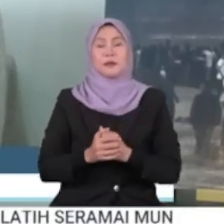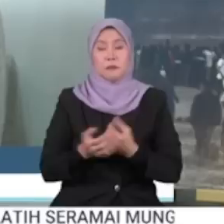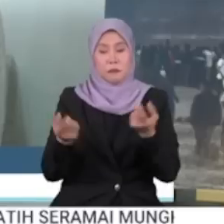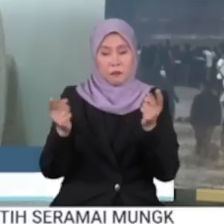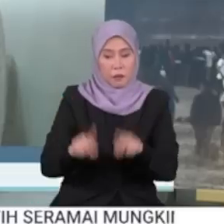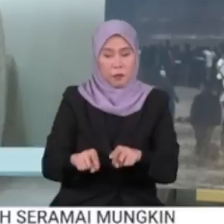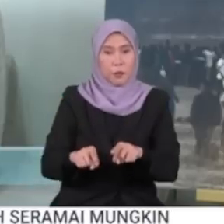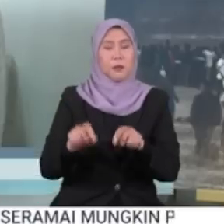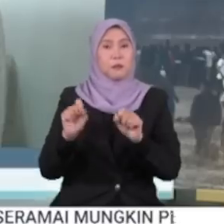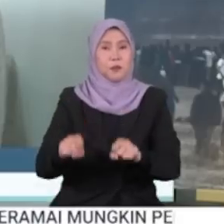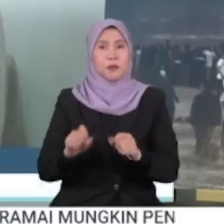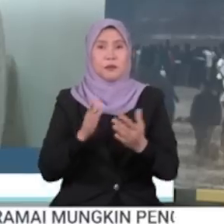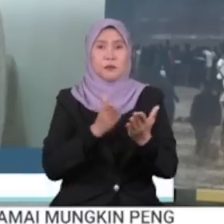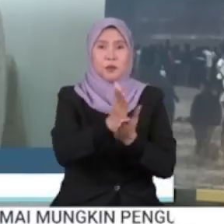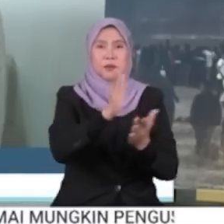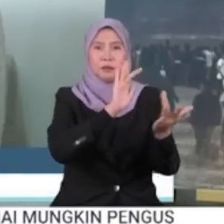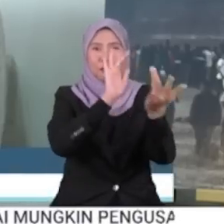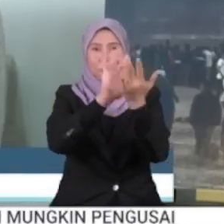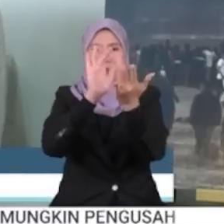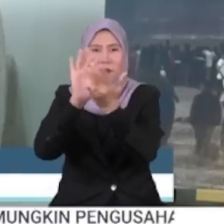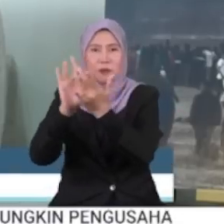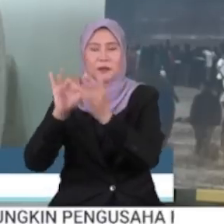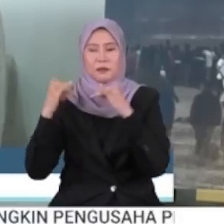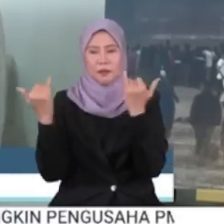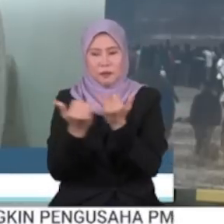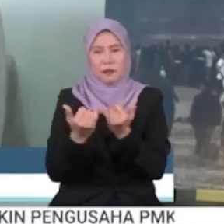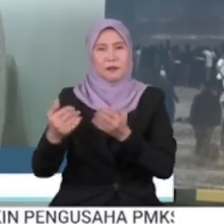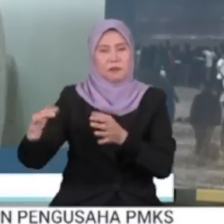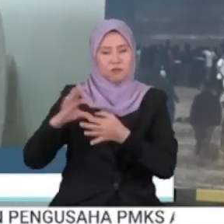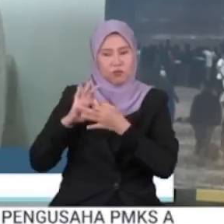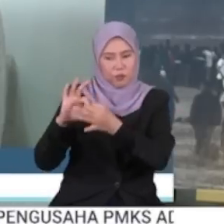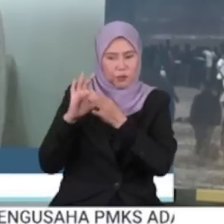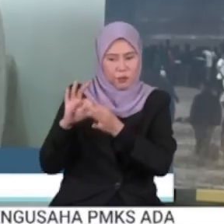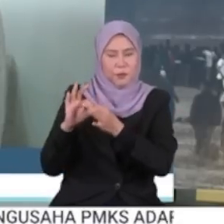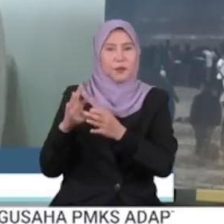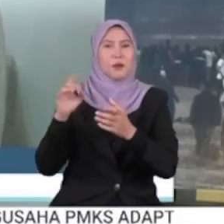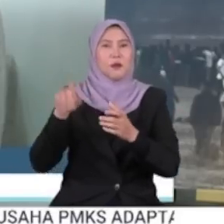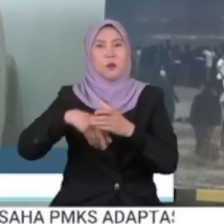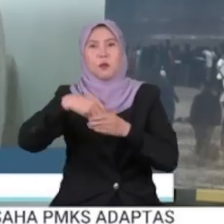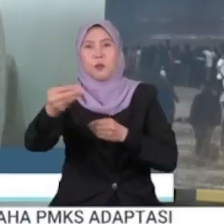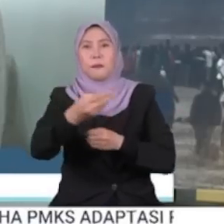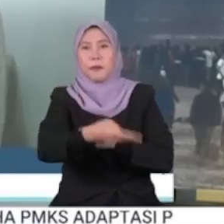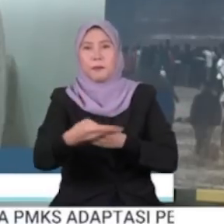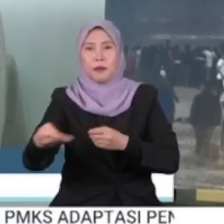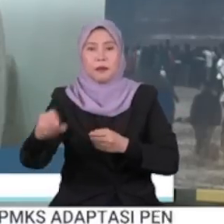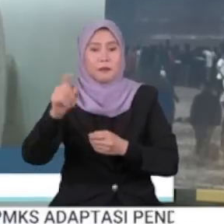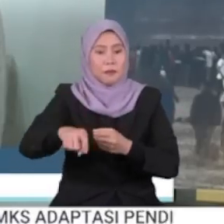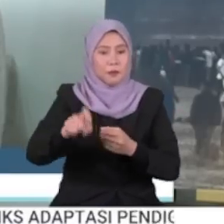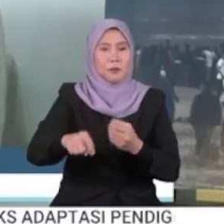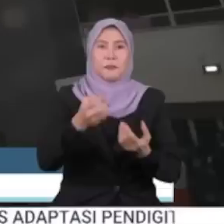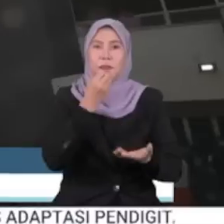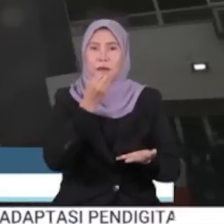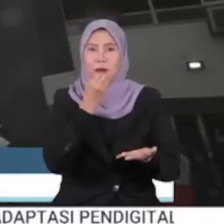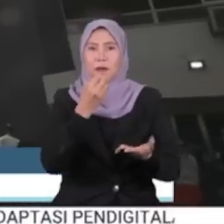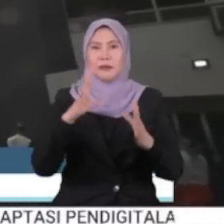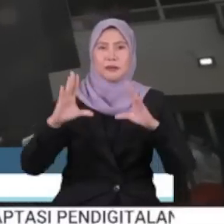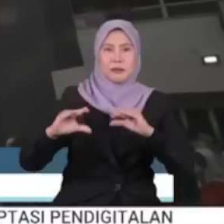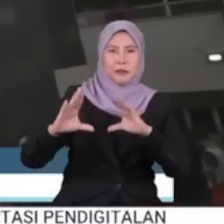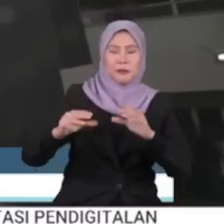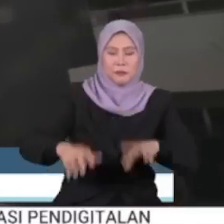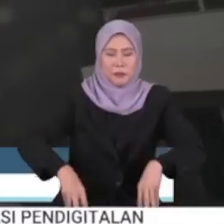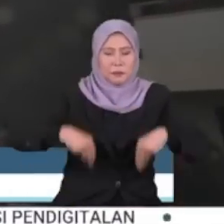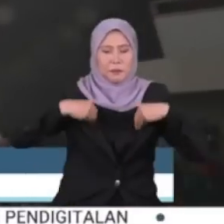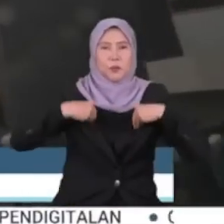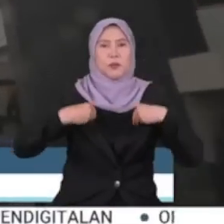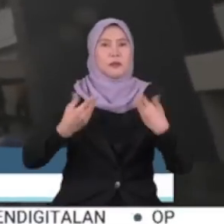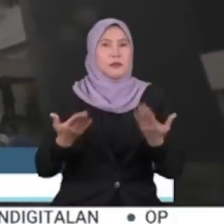berlaku, kita boleh terus menghubungi syarikat-syarikat yang ada hubungan baik dengan kita untuk keluarkan barangan-barangan yang kita perlukan, sama ada makanan, tilam,